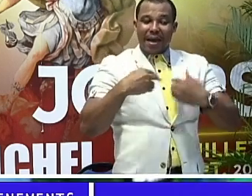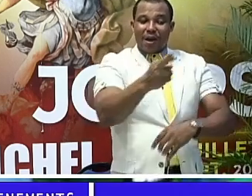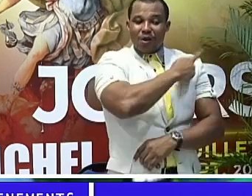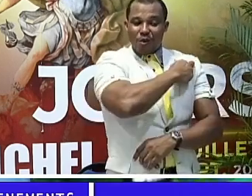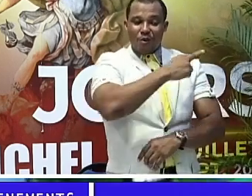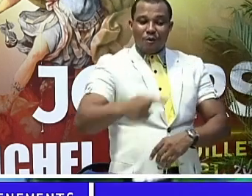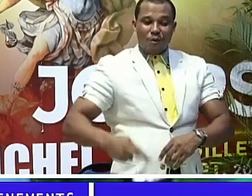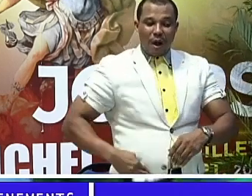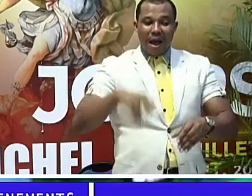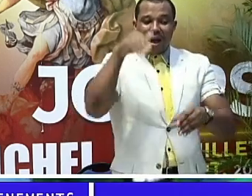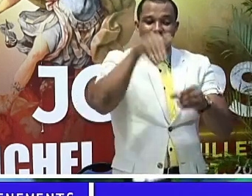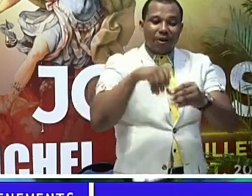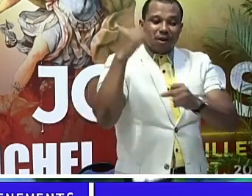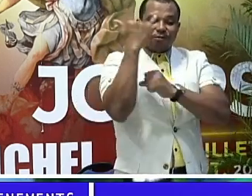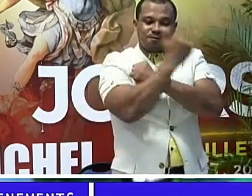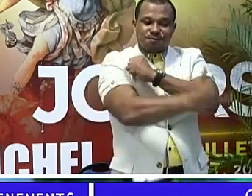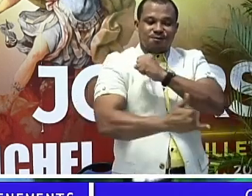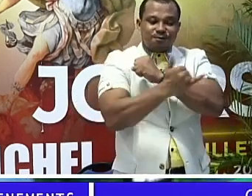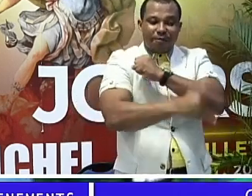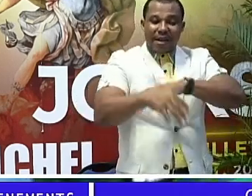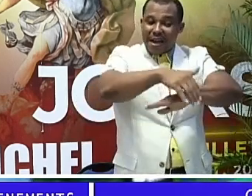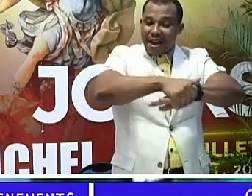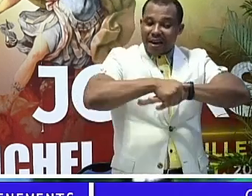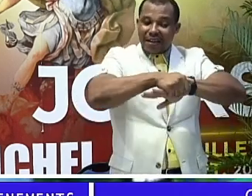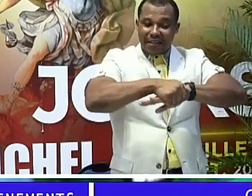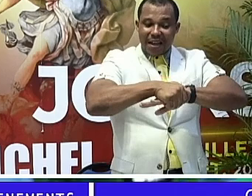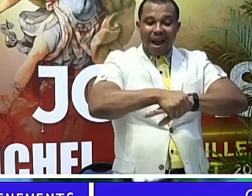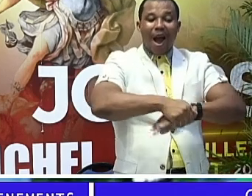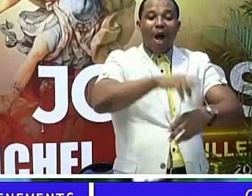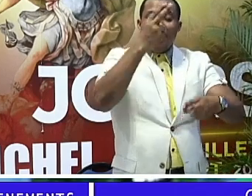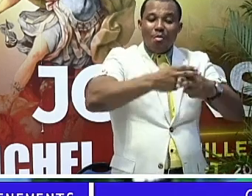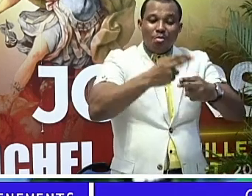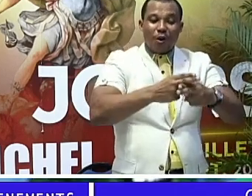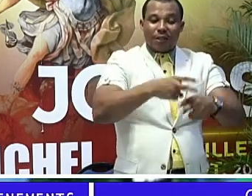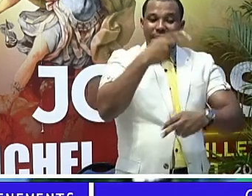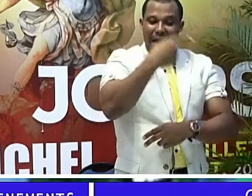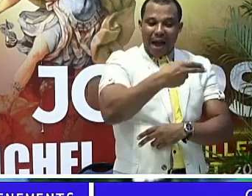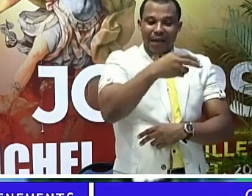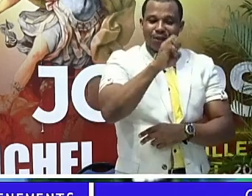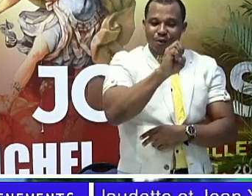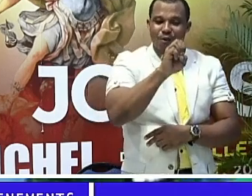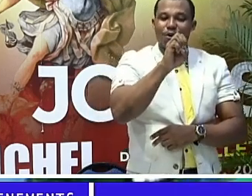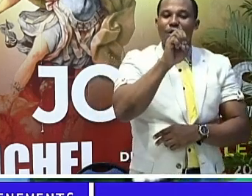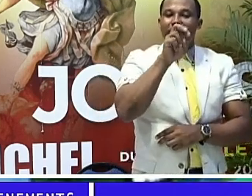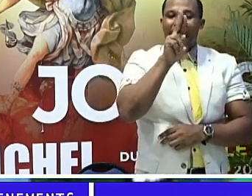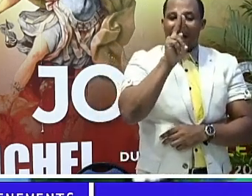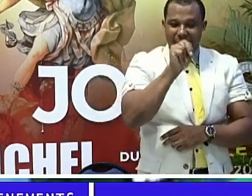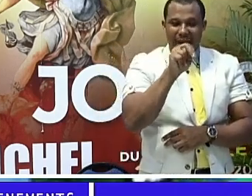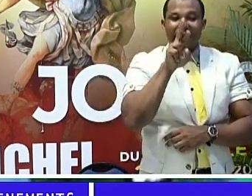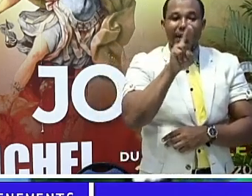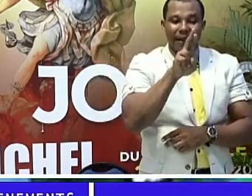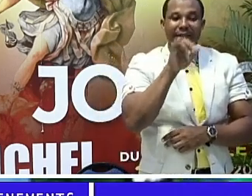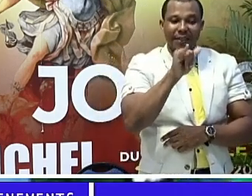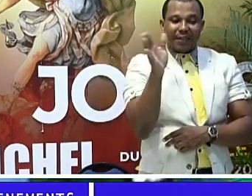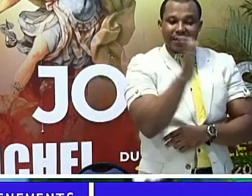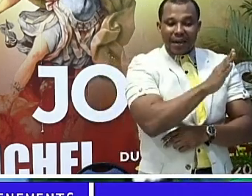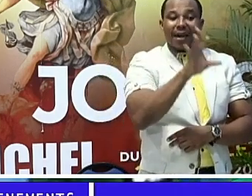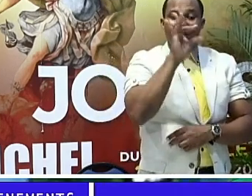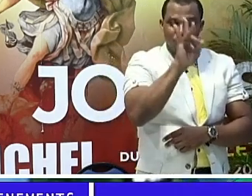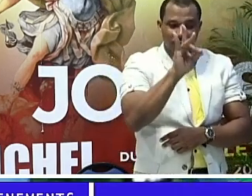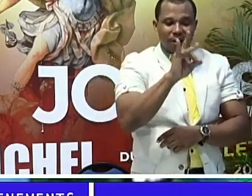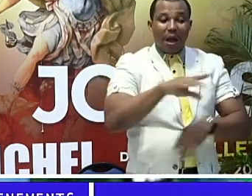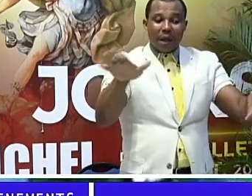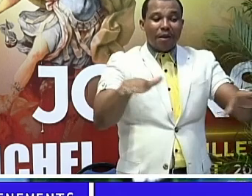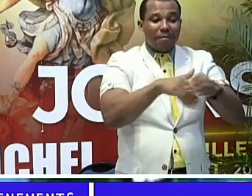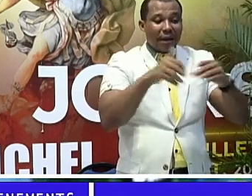Angleterre qui relait Henri VIII. Henri VIII était marié avec